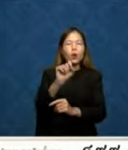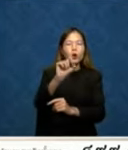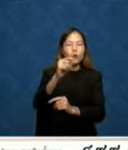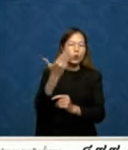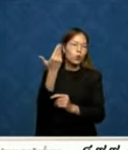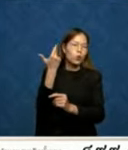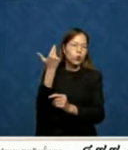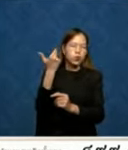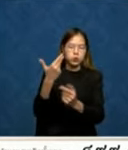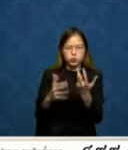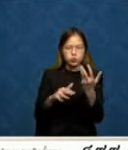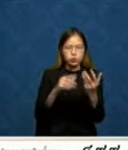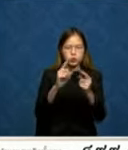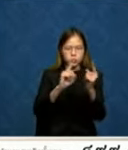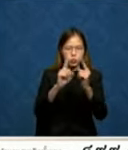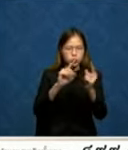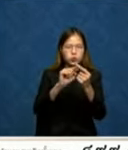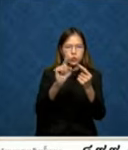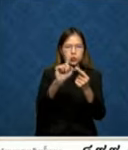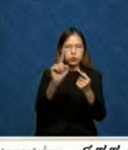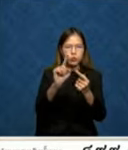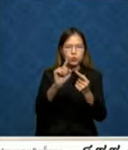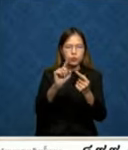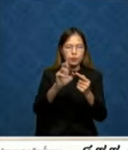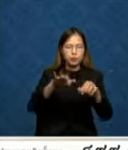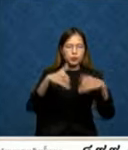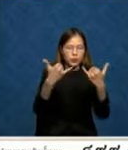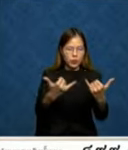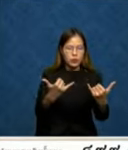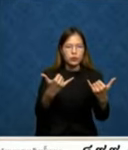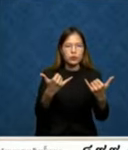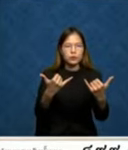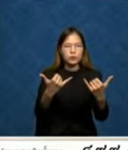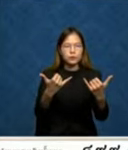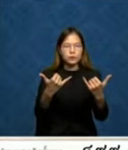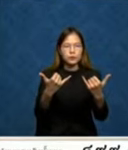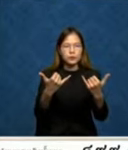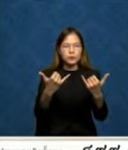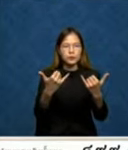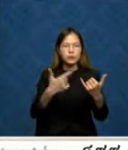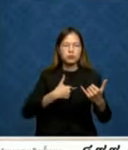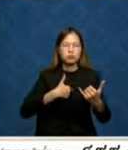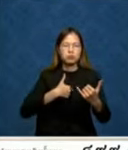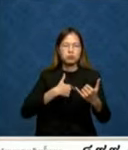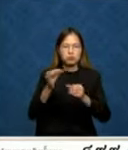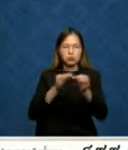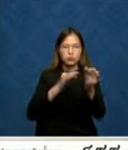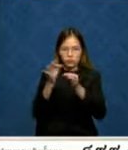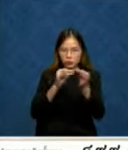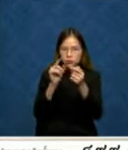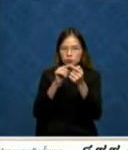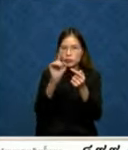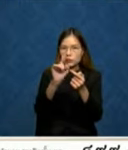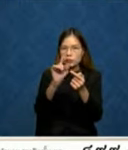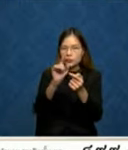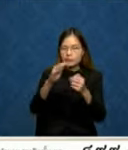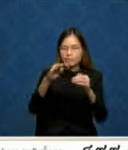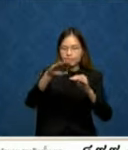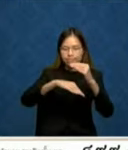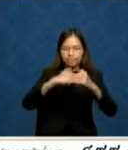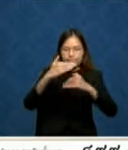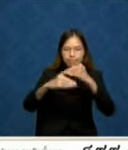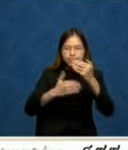ภาวะการทางเศรษฐกิจที่ไตรมาสปัจจุบันนะครับผ ผมต้องเรียนอย่างนี้ครับว่าในกระบวนการที่เราพิ